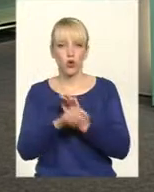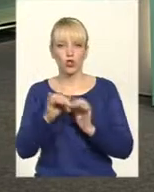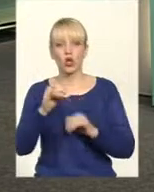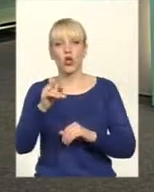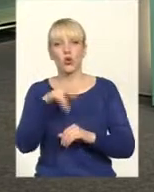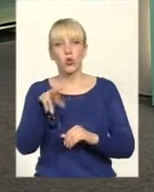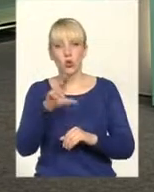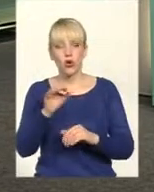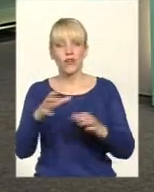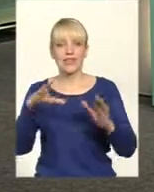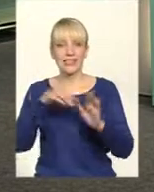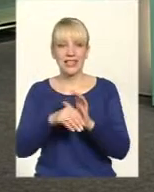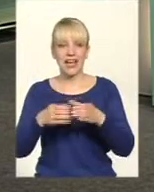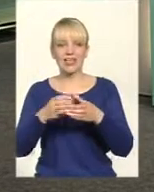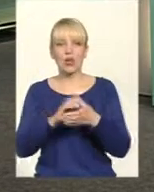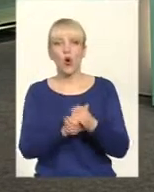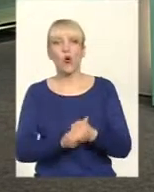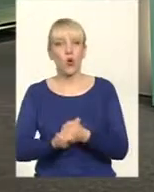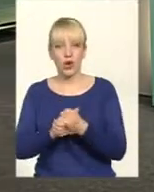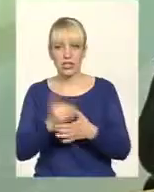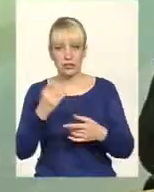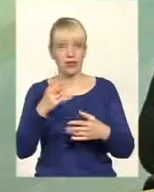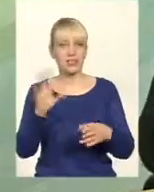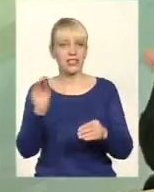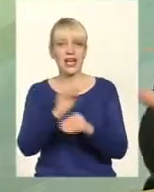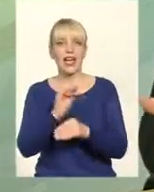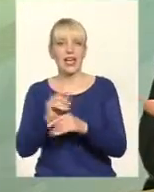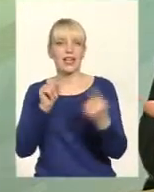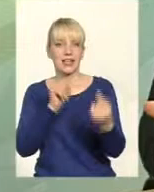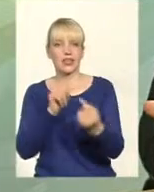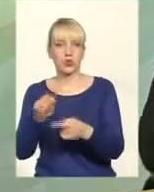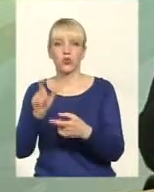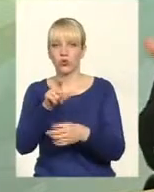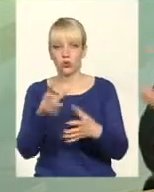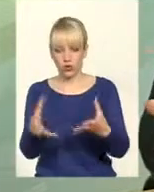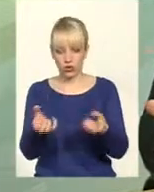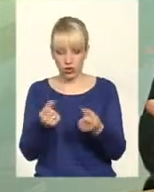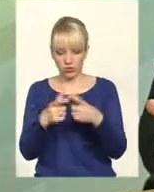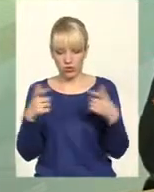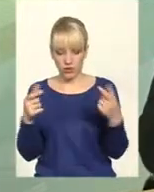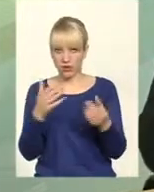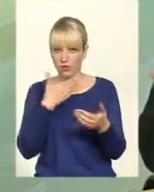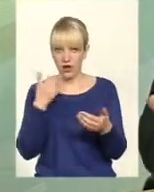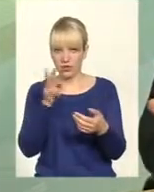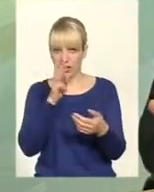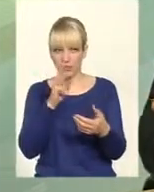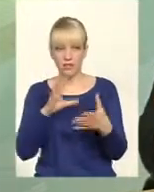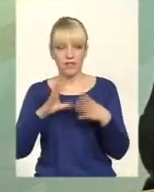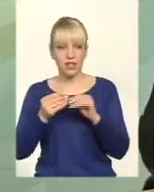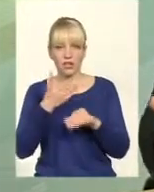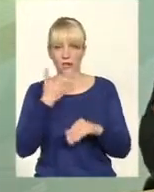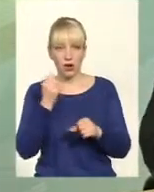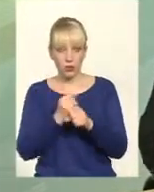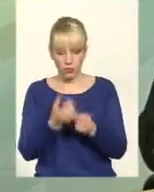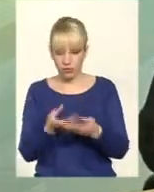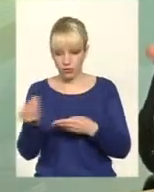які голосували за ці тарифи, сьогодні шалено їх критикують. Бо дійсно люди отримують платіжку, не маючи зарплати, а то й взагалі роботи, платити